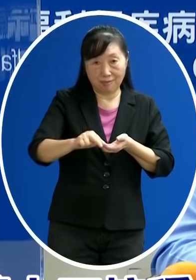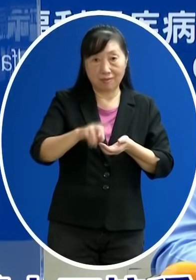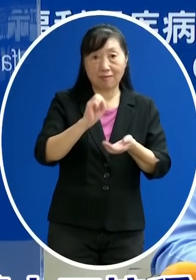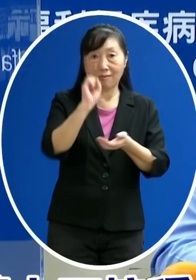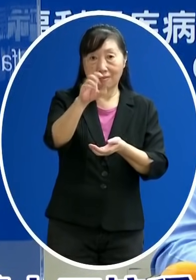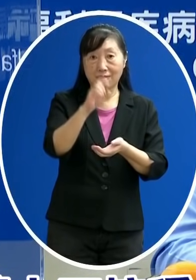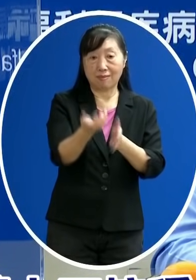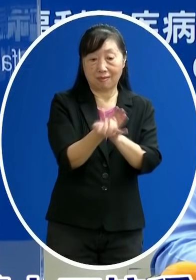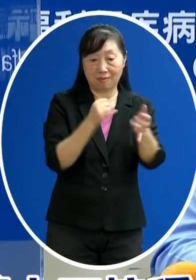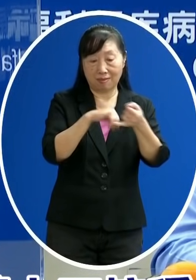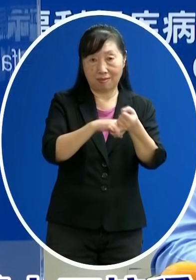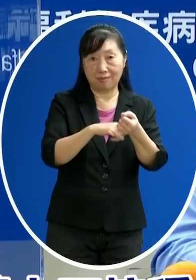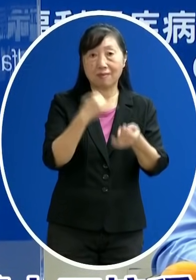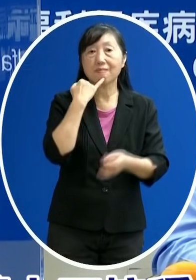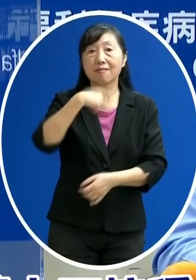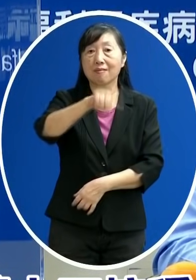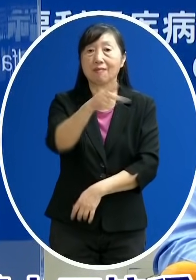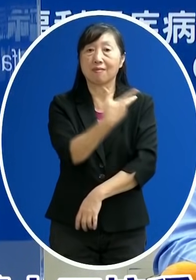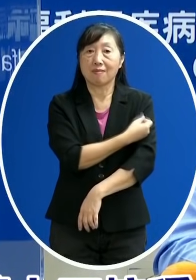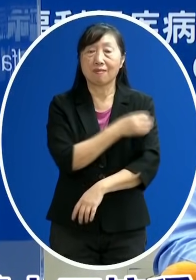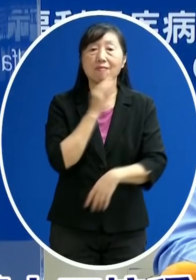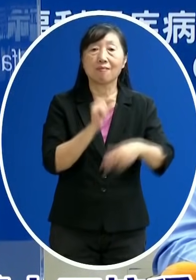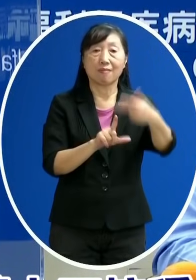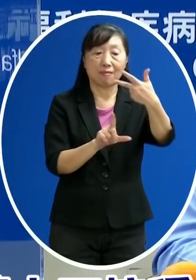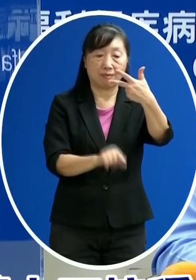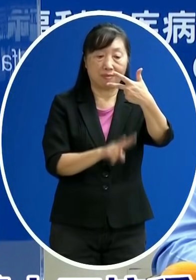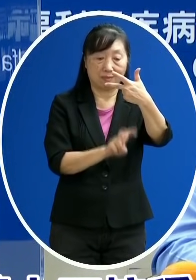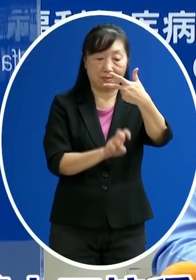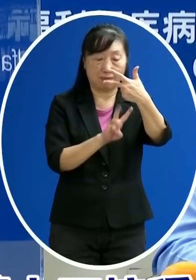种。那施打的时间是